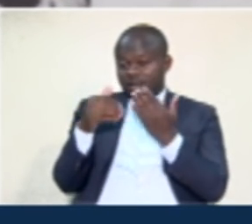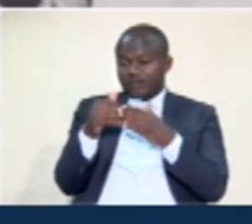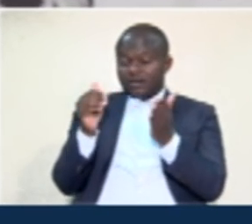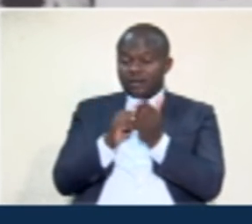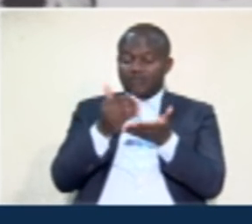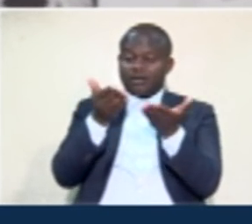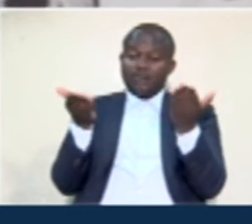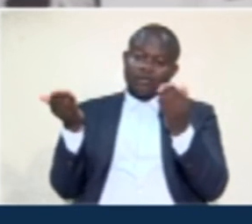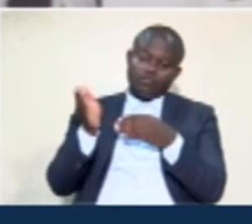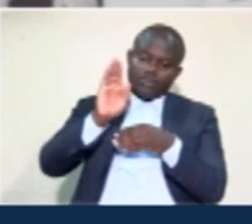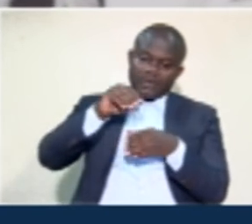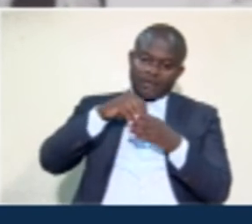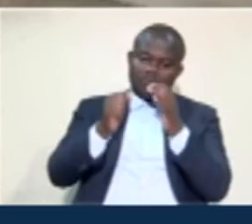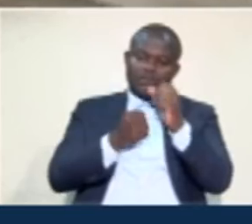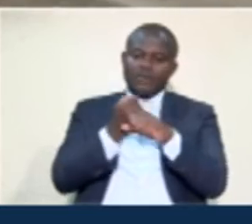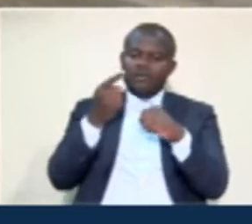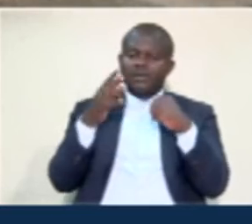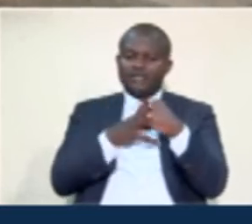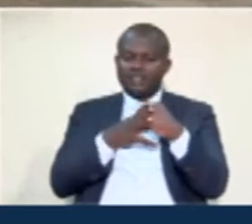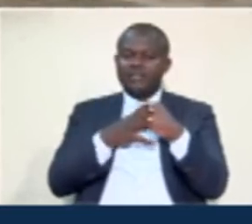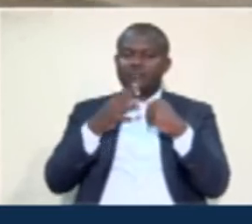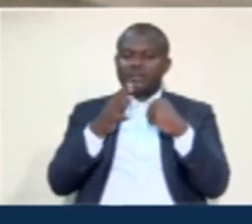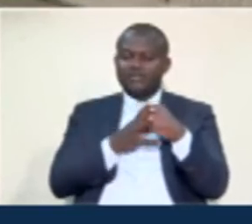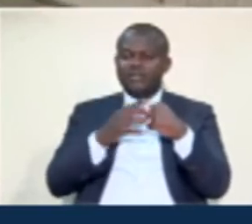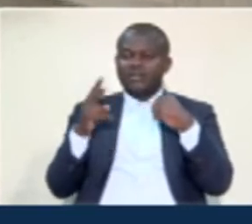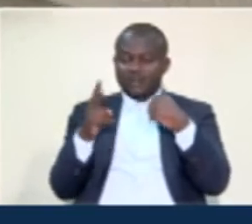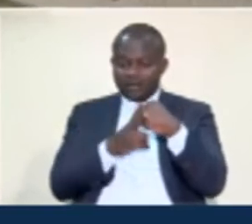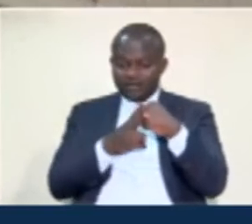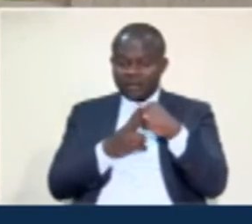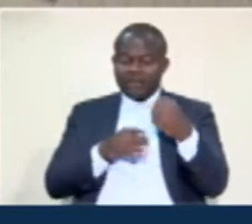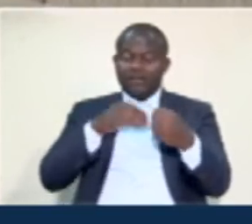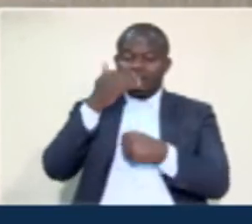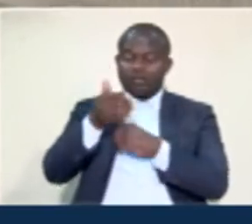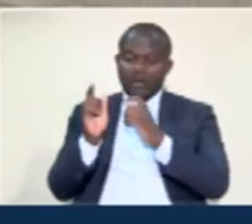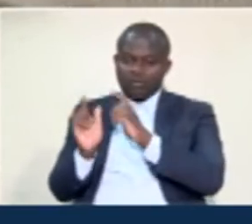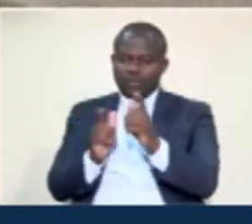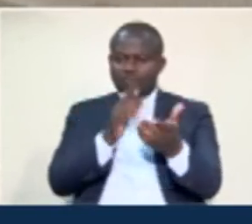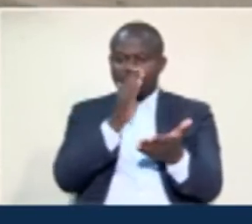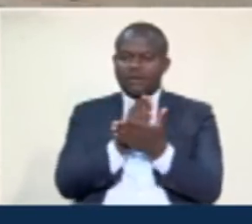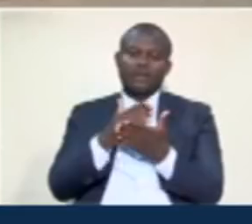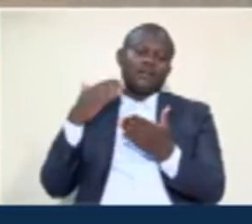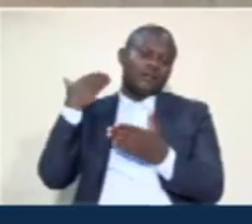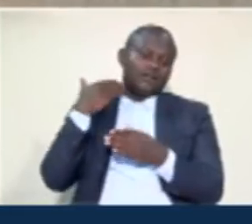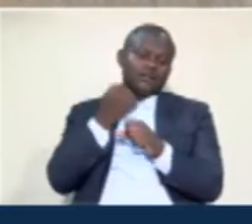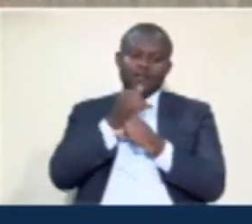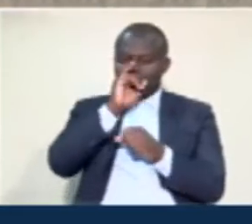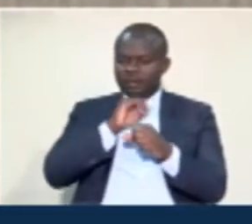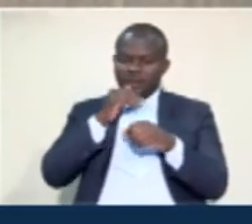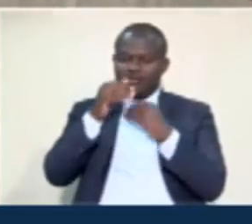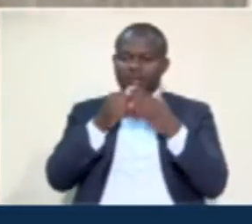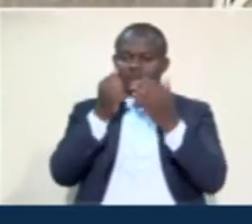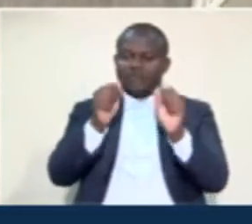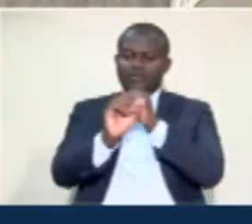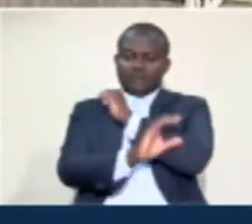naho yaje gutahuka ava mu mwaka w'1997 nyuma y'urugamba rwo guhagarika Jenoside yakorewe Abatutsi no kubohora